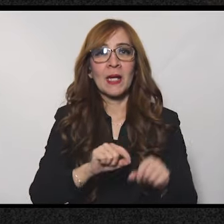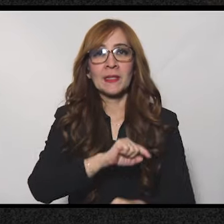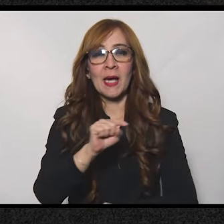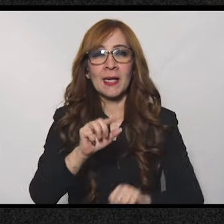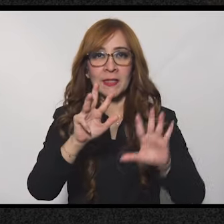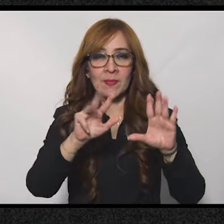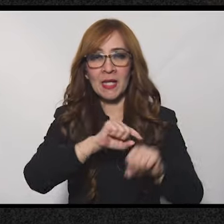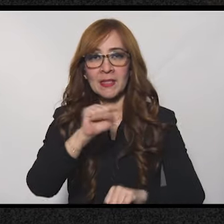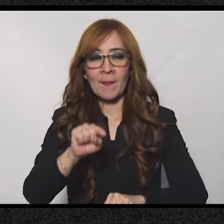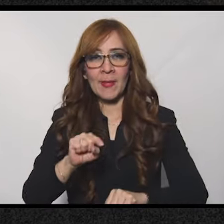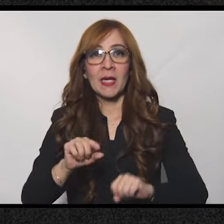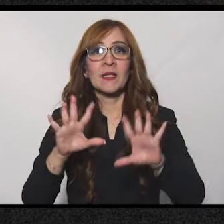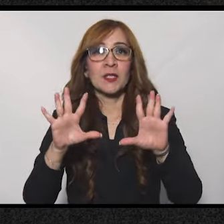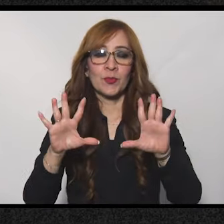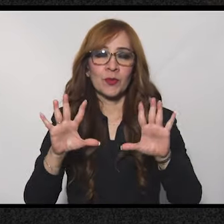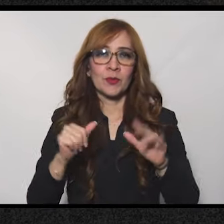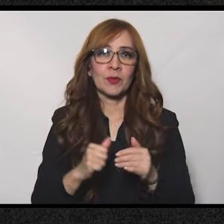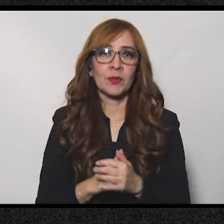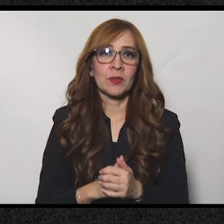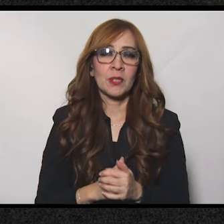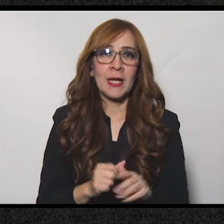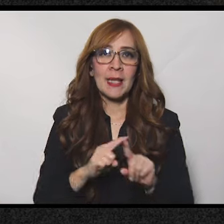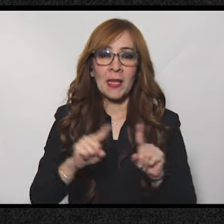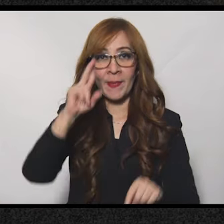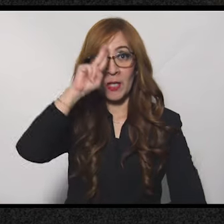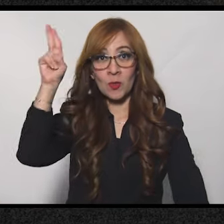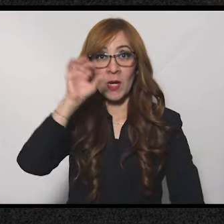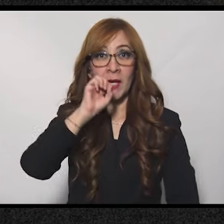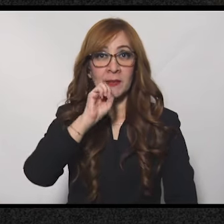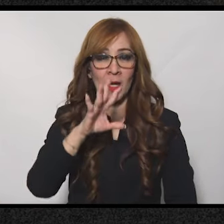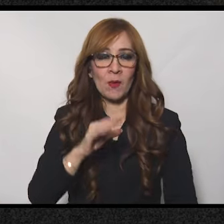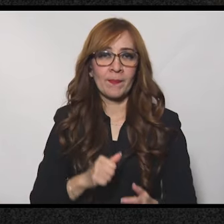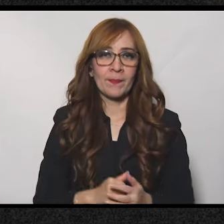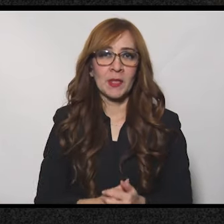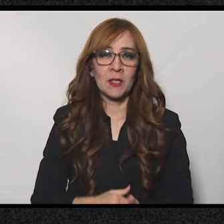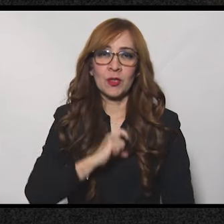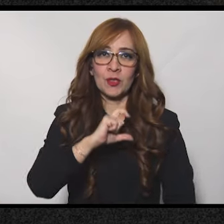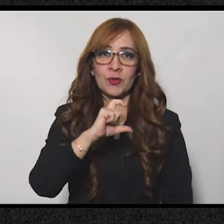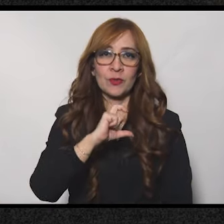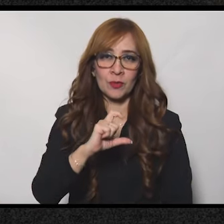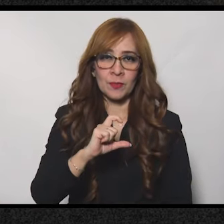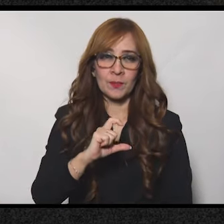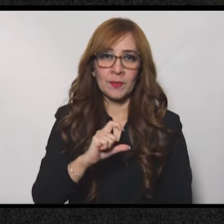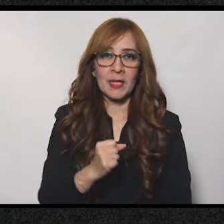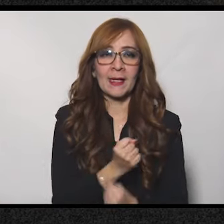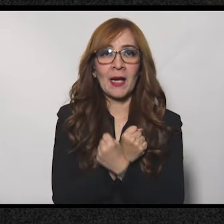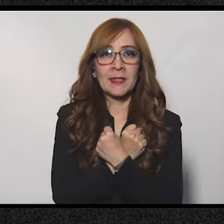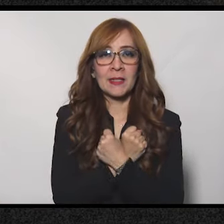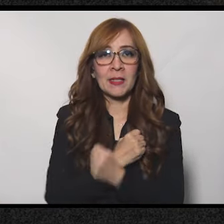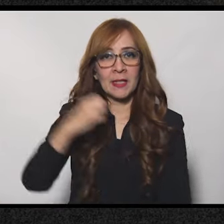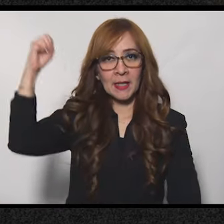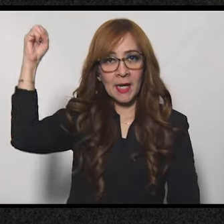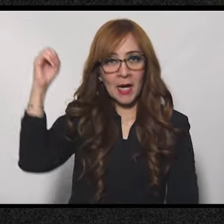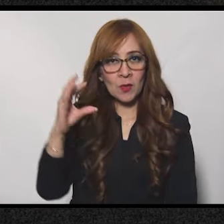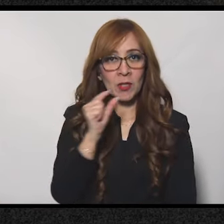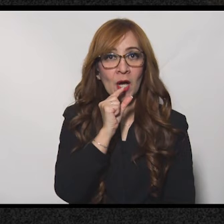10. Demikian firman Tuhan. Tetapi jawab Tuhan kepadaku, cukuplah kasih karunia-Ku bagimu.